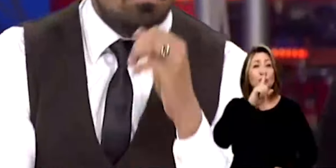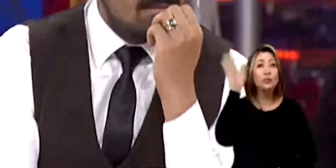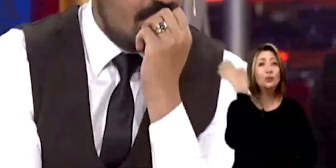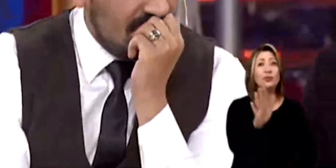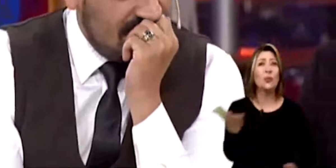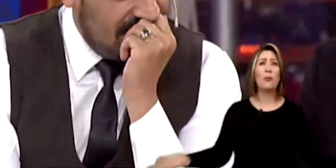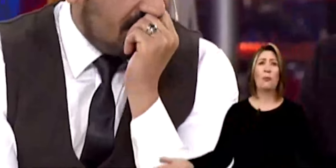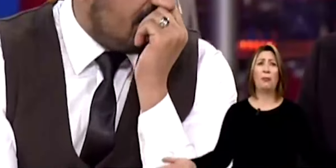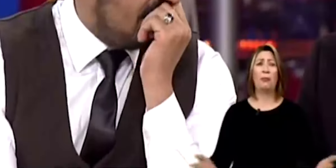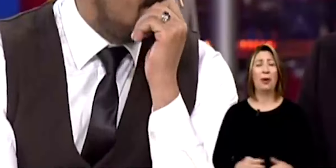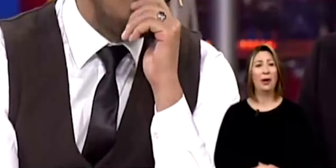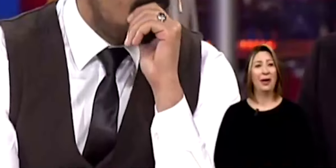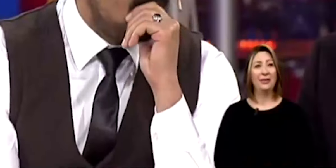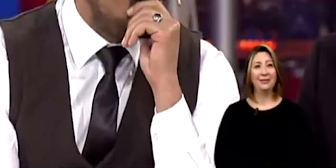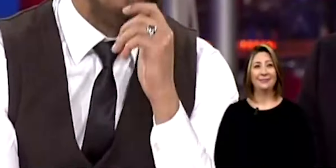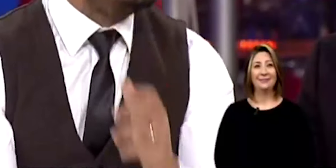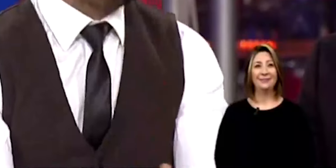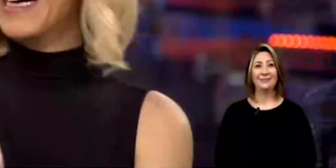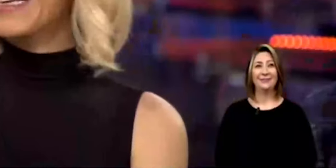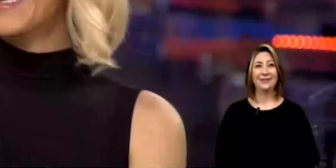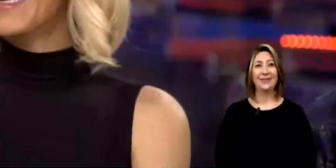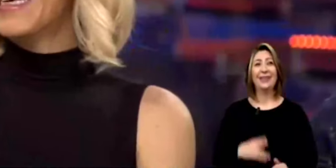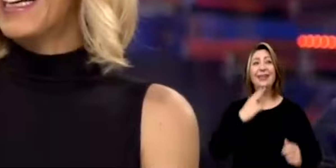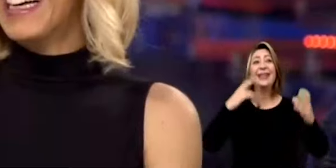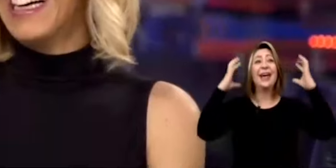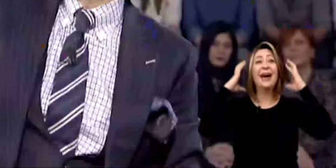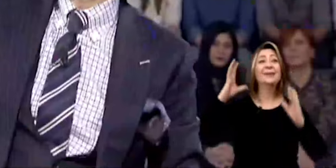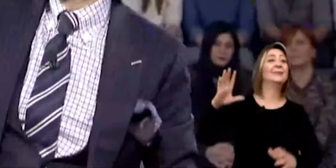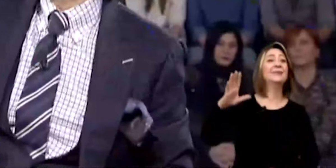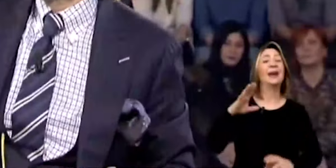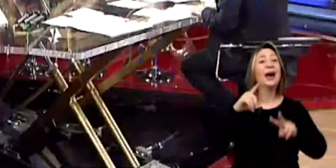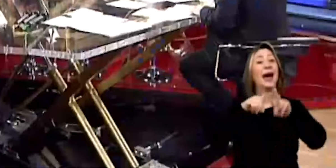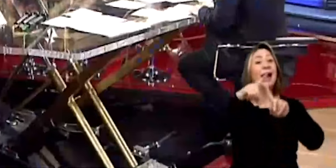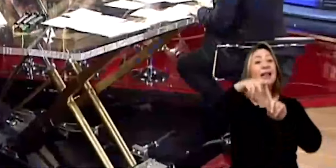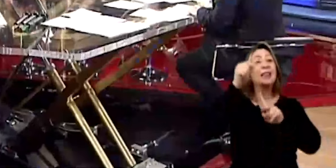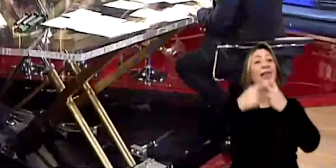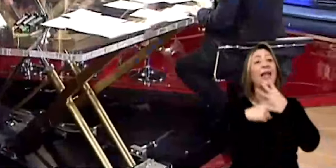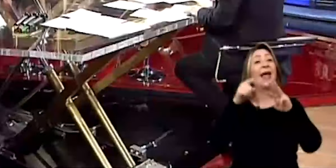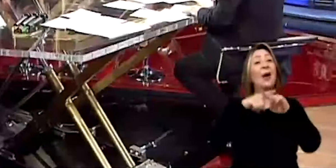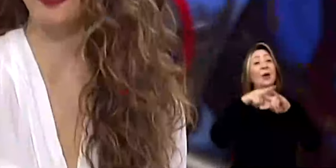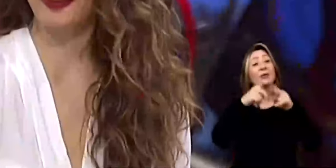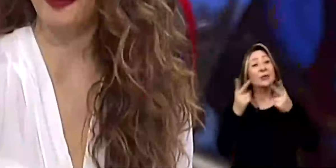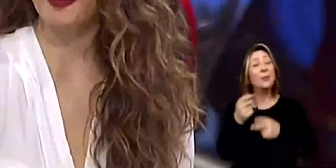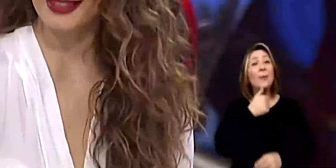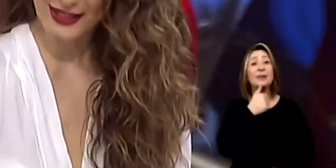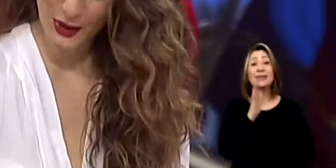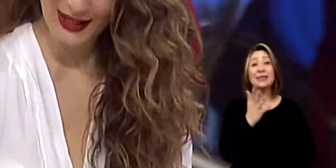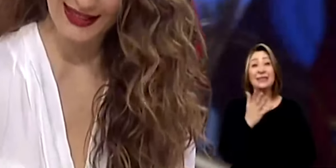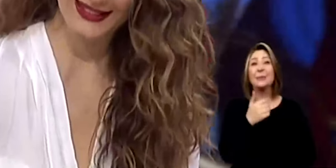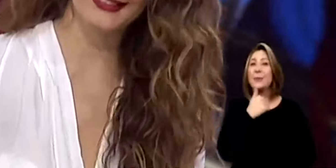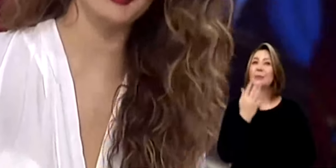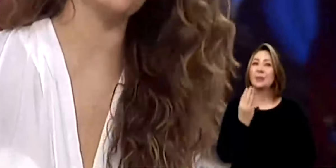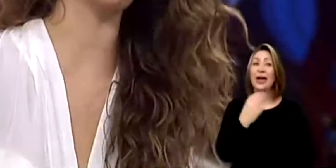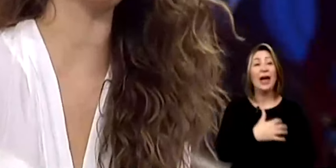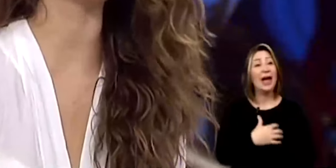be adam! Ya belki sevgilisi ya, falan vardır. Yapma Atiye'cim bak şimdi. Hoş geldin. Hoş buldum. Babanız nasıl? Çok